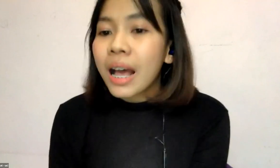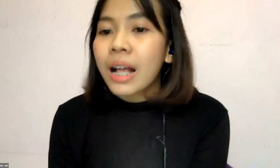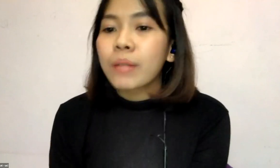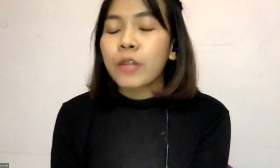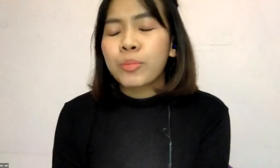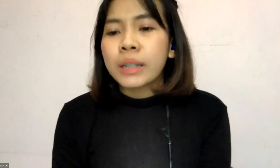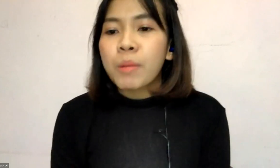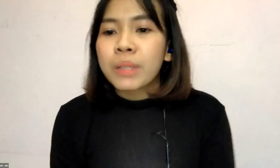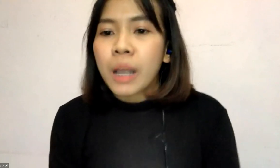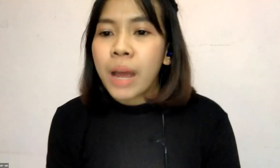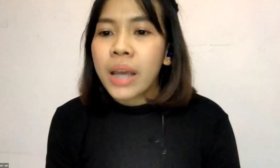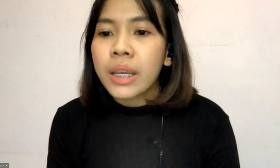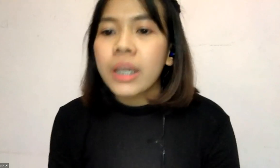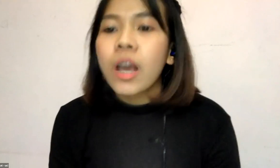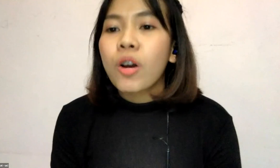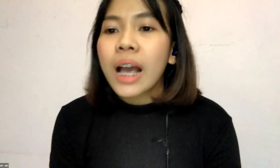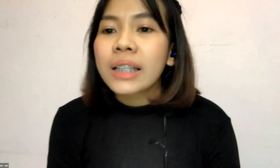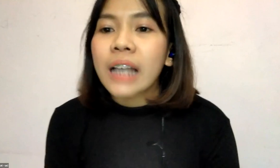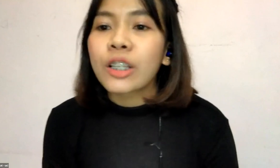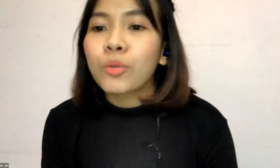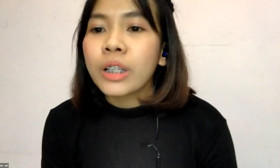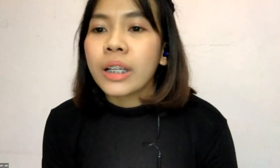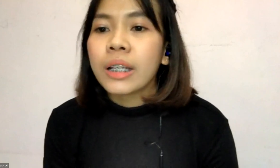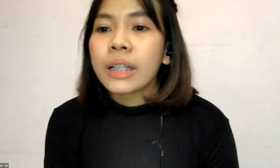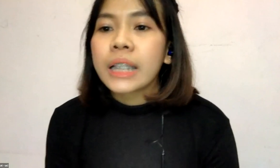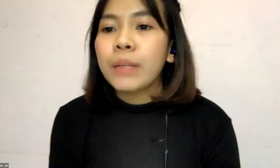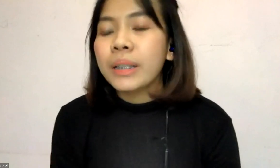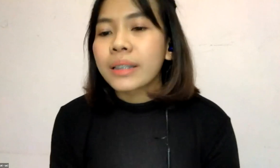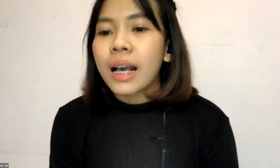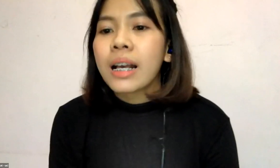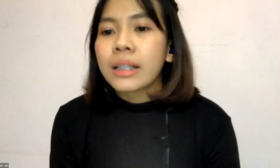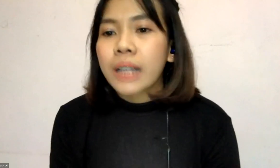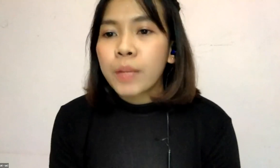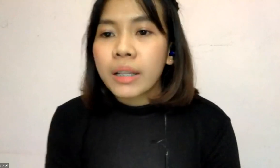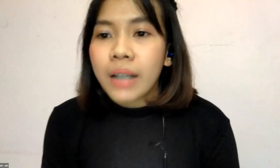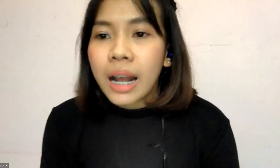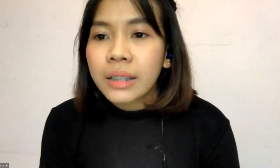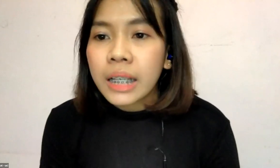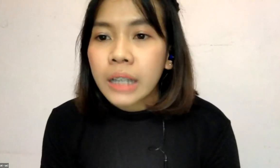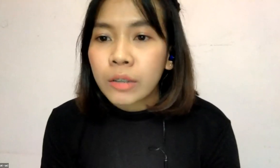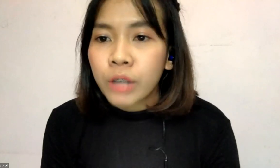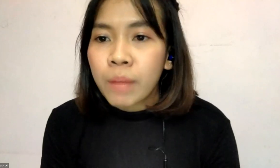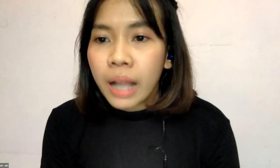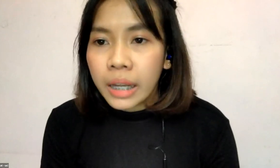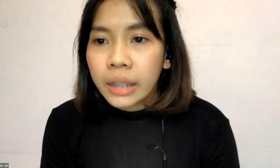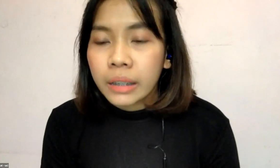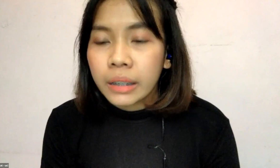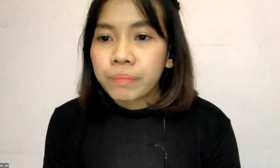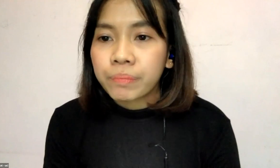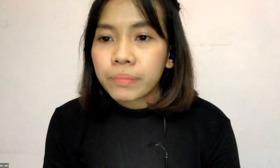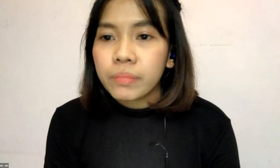mengenal harus bisa membersamai organisasi tuli jadi bisa saling berinteraksi satu sama